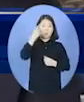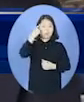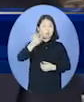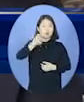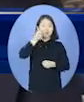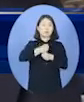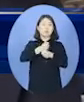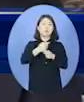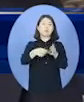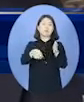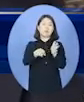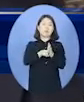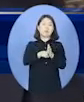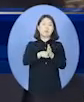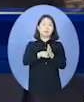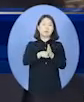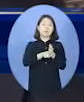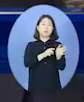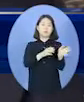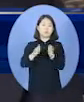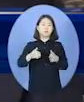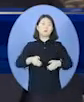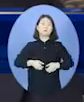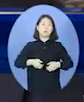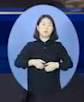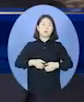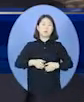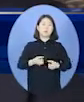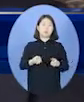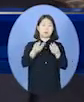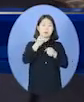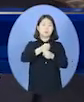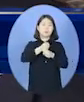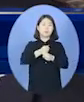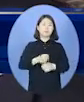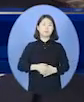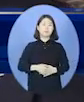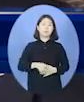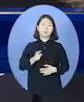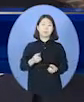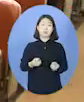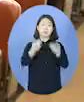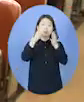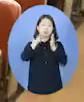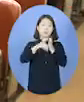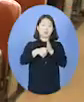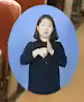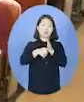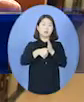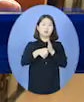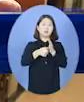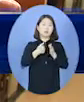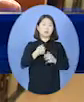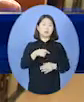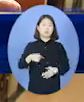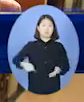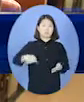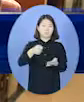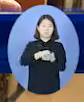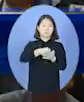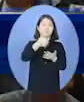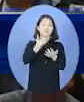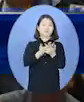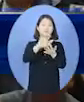통해서 북핵의 위기를 극복해 나가야 해야 한다는 이런 자리가 된 것 같습니다. 이날 행사에서는